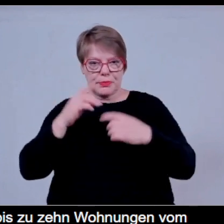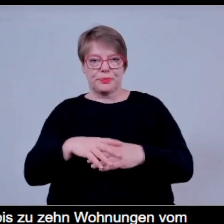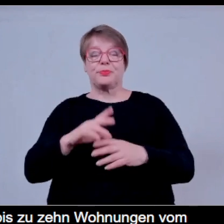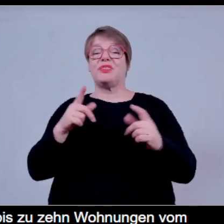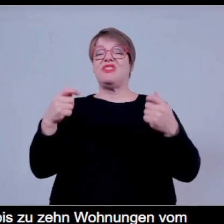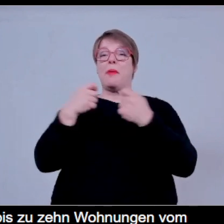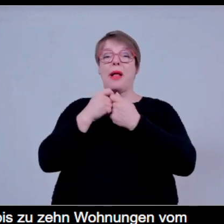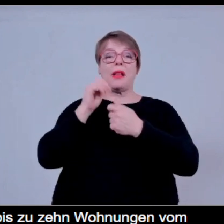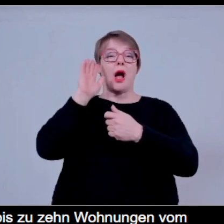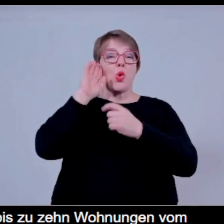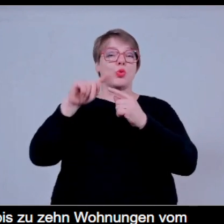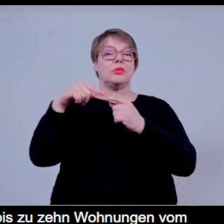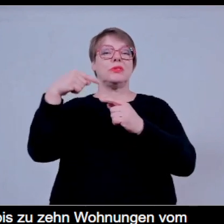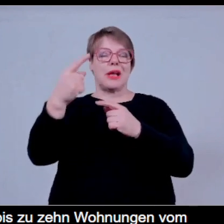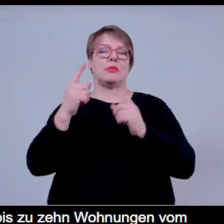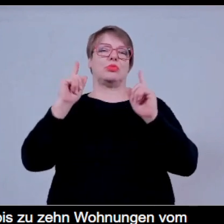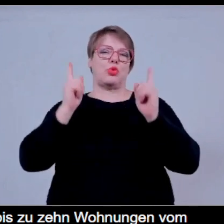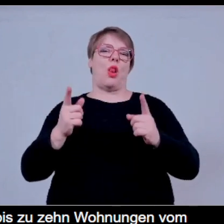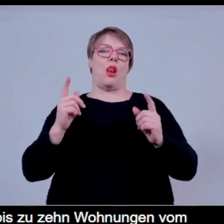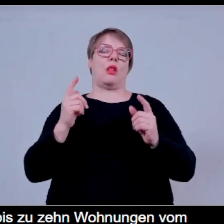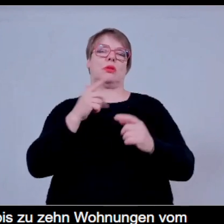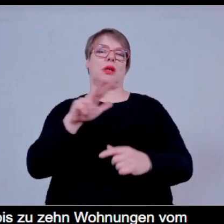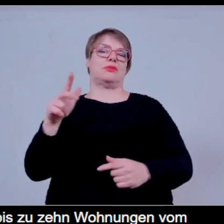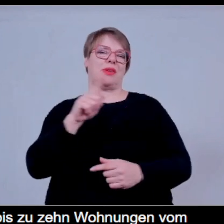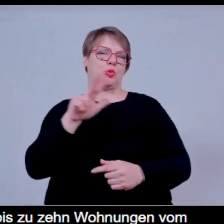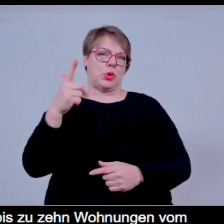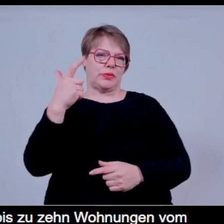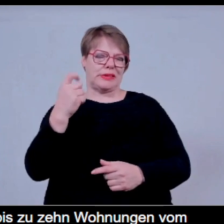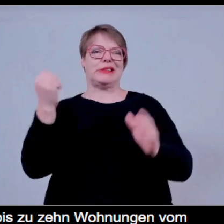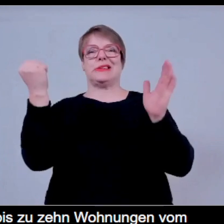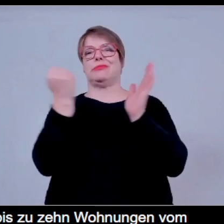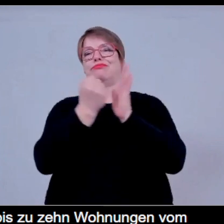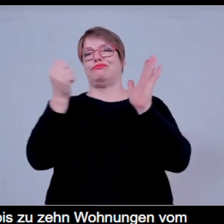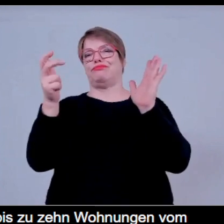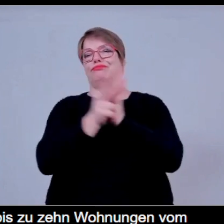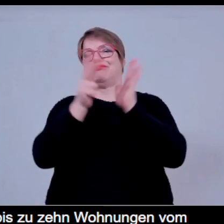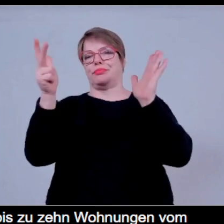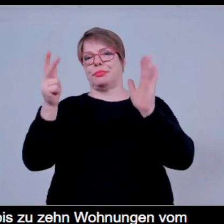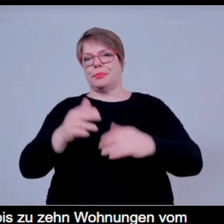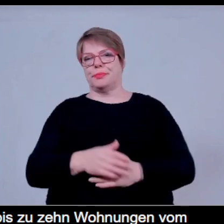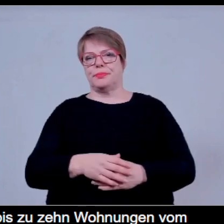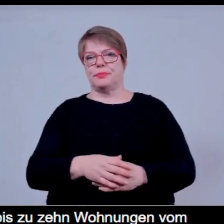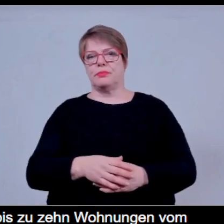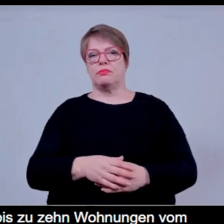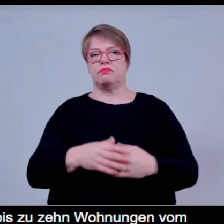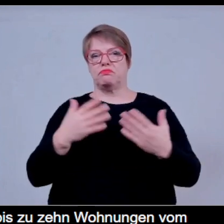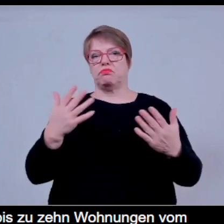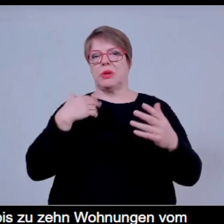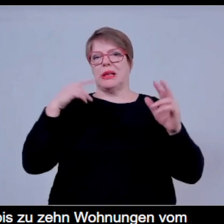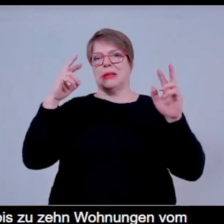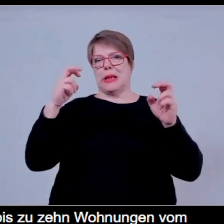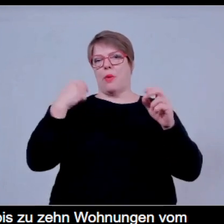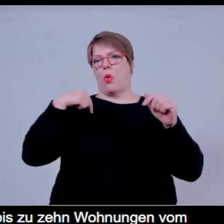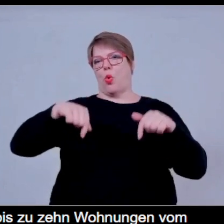Vielen Dank. Dann kommen wir zu Ihren Fragen. Den Anfang macht Wolfgang Rant von der BILD-Zeitung. Danke. Herr